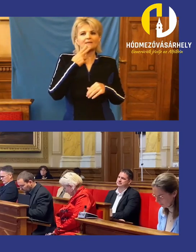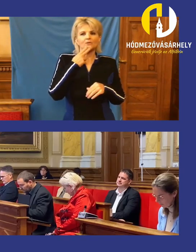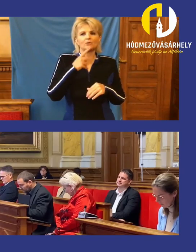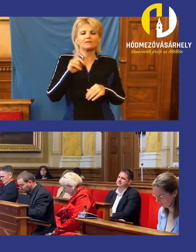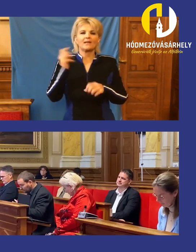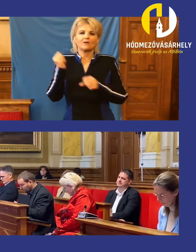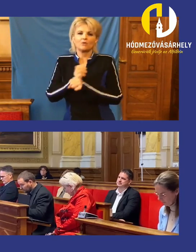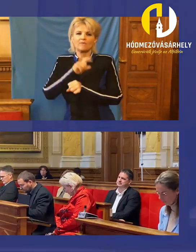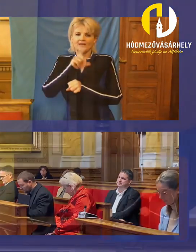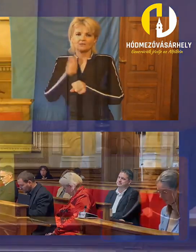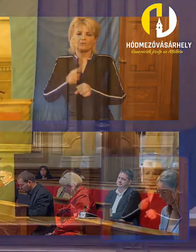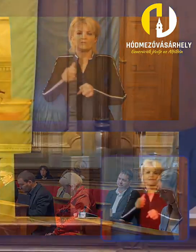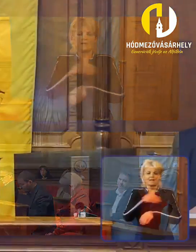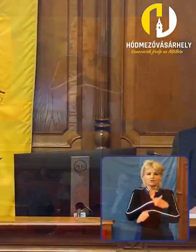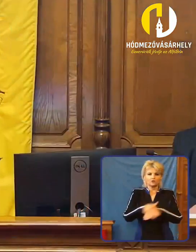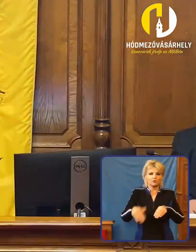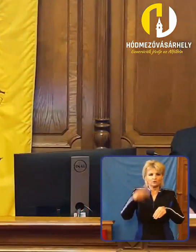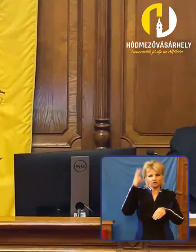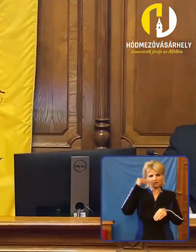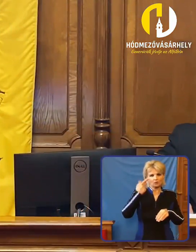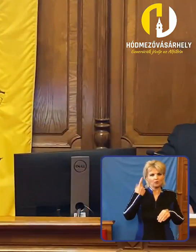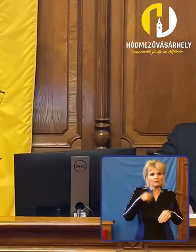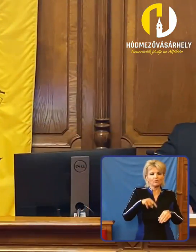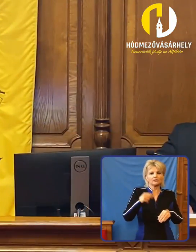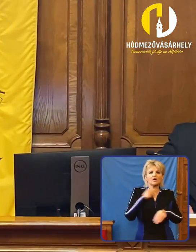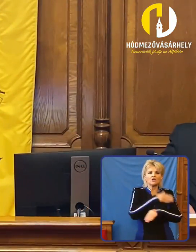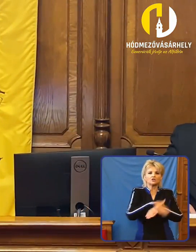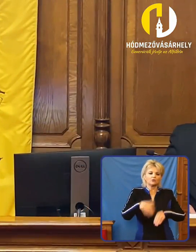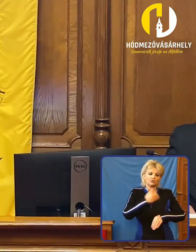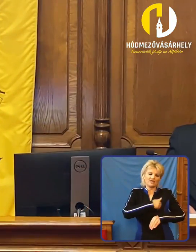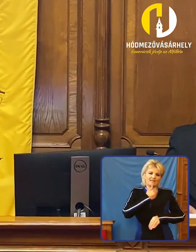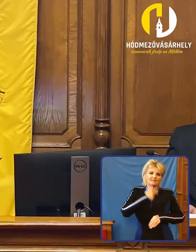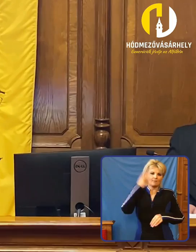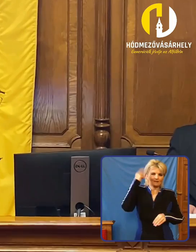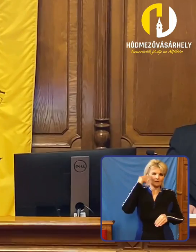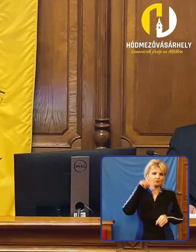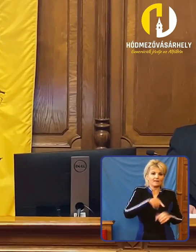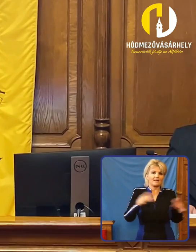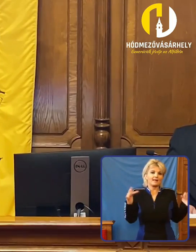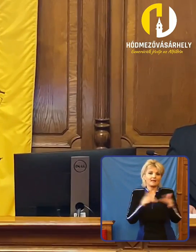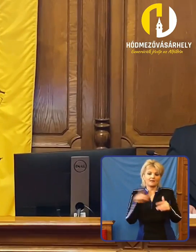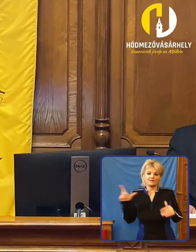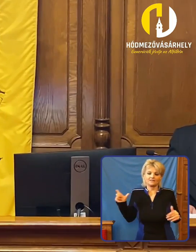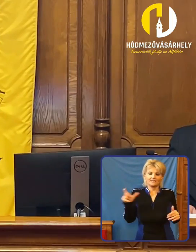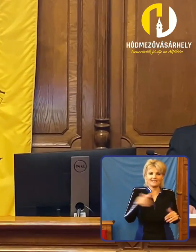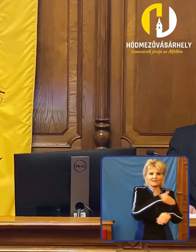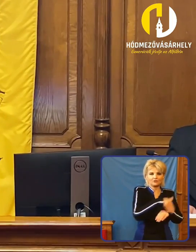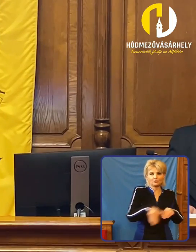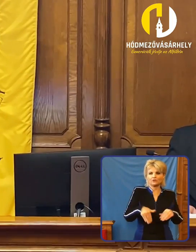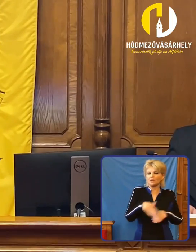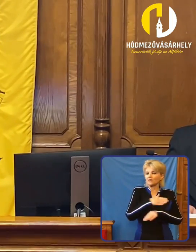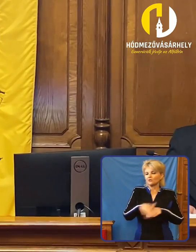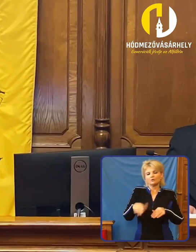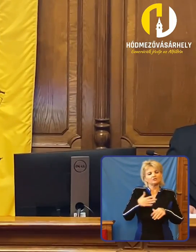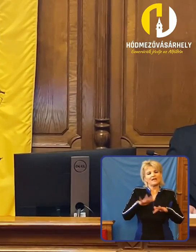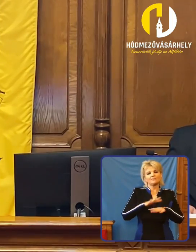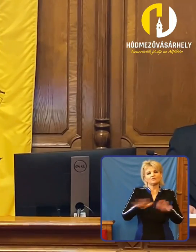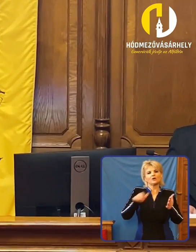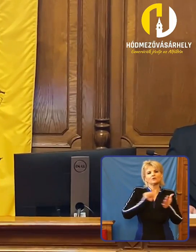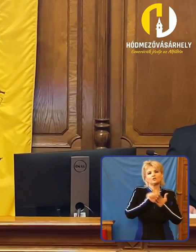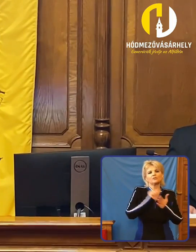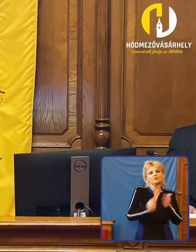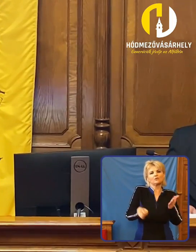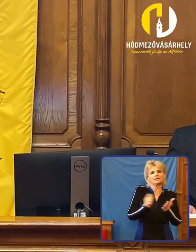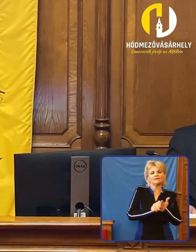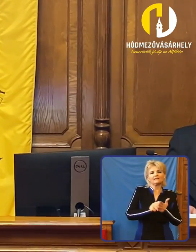kezdve rengeteg fideszes ember, soros nő vendég. A Soros Egyetemen tanultak, és a többi. Ennek ellenére szígyák Soros. Soros nem csak nyomtatókat vett a Fidesznek.